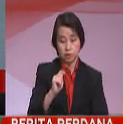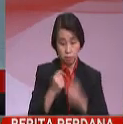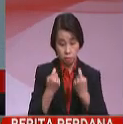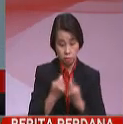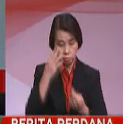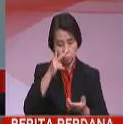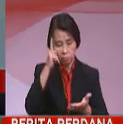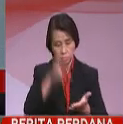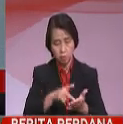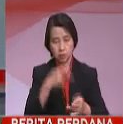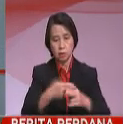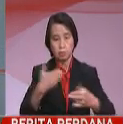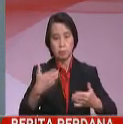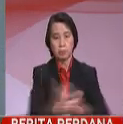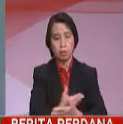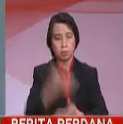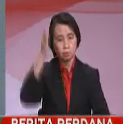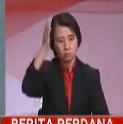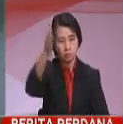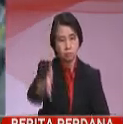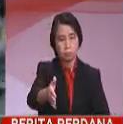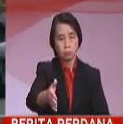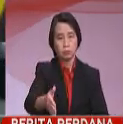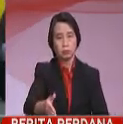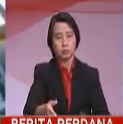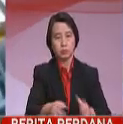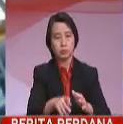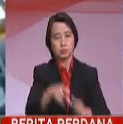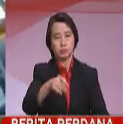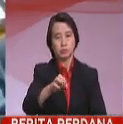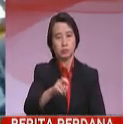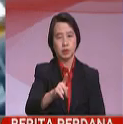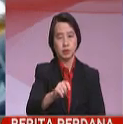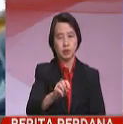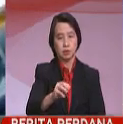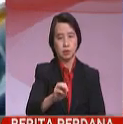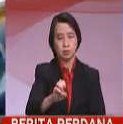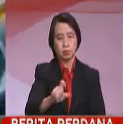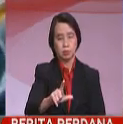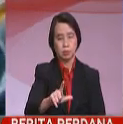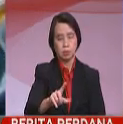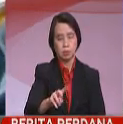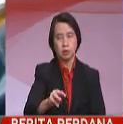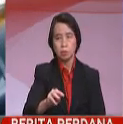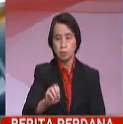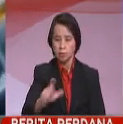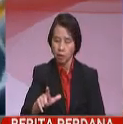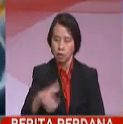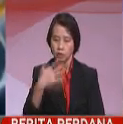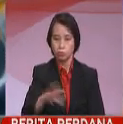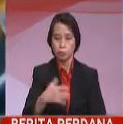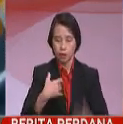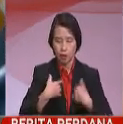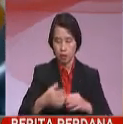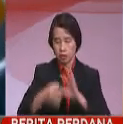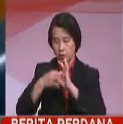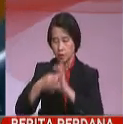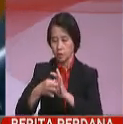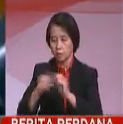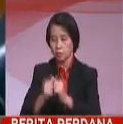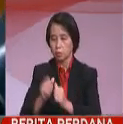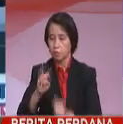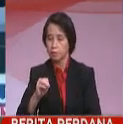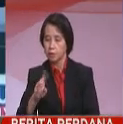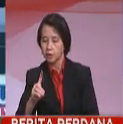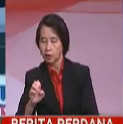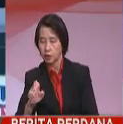bakal dikenali dengan nama baharu pada musim depan iaitu Pertamina Mandalika SEG Team selepas mereka menjalin kerjasama dengan Mandalika